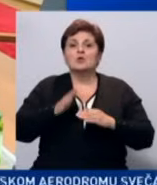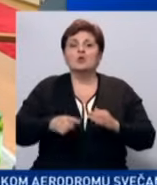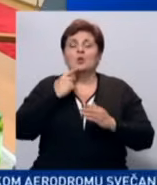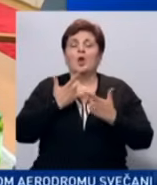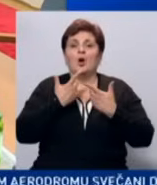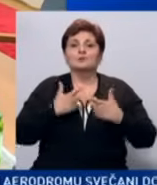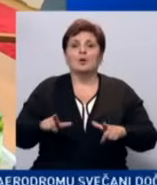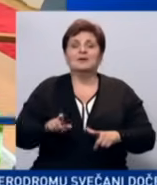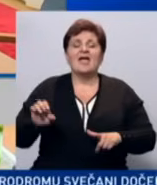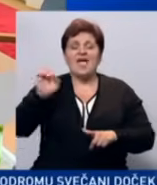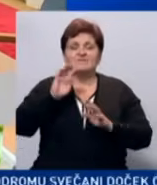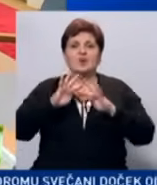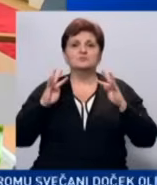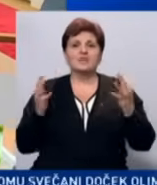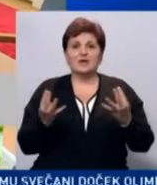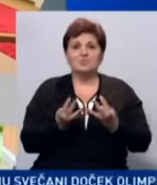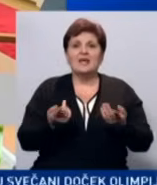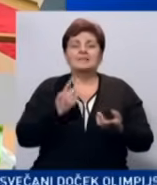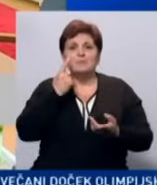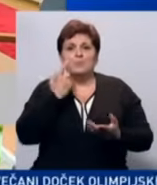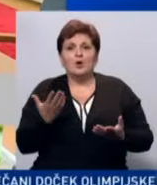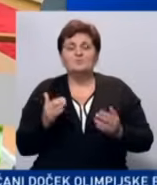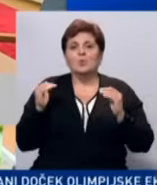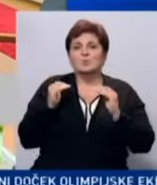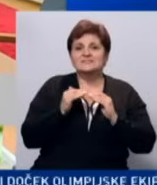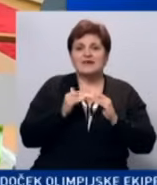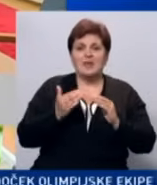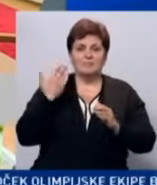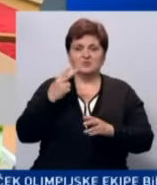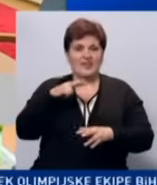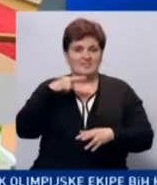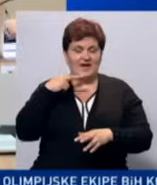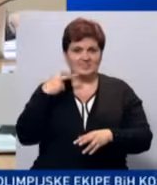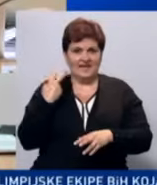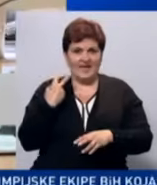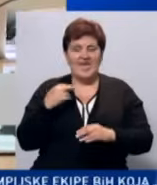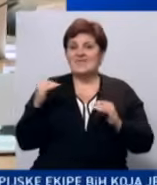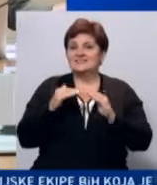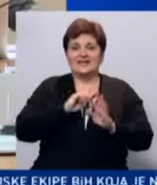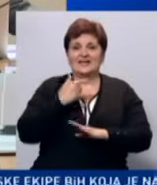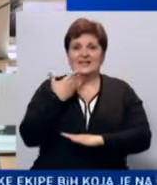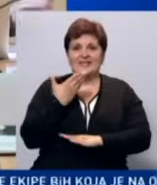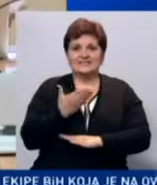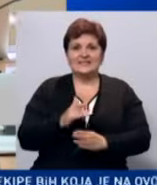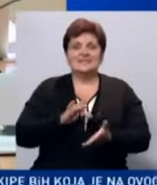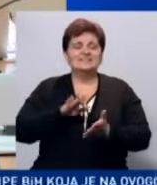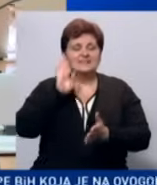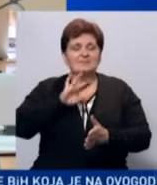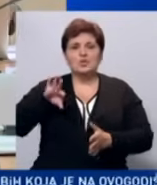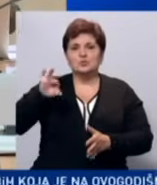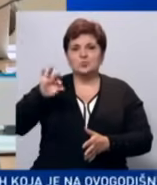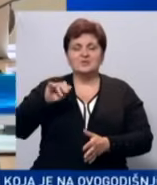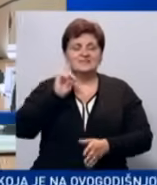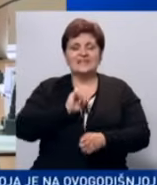Evropska komisija te iscrpnim pokušajima usaglašavanja protekla 2 dana. Saglasnost nisu dali Srednjobosanski,